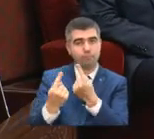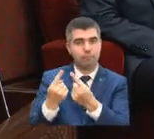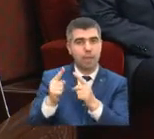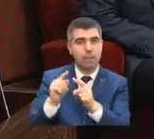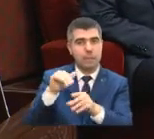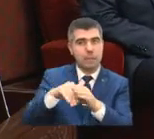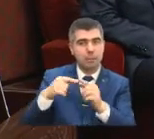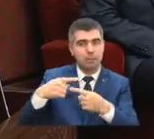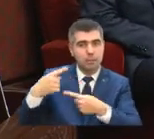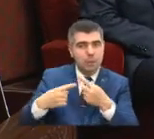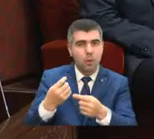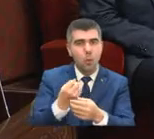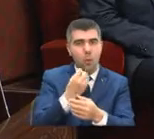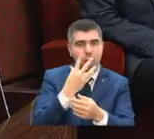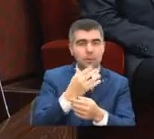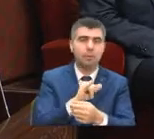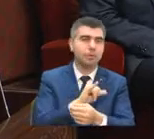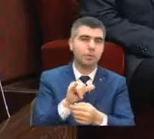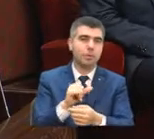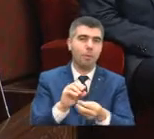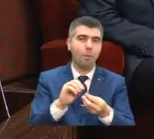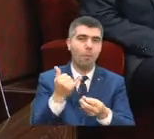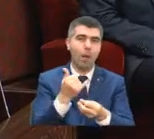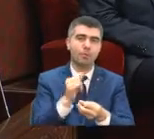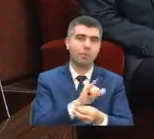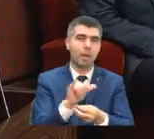إلى الاتحاد الشراكي فهذا ماشي مهم. شكرا.